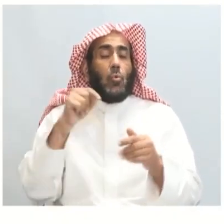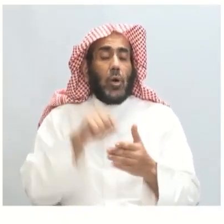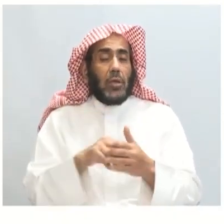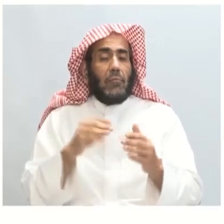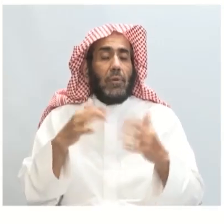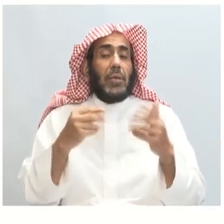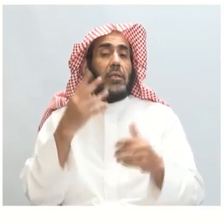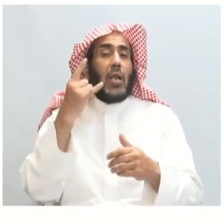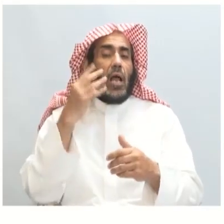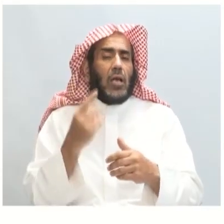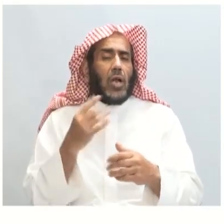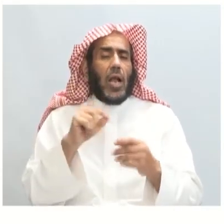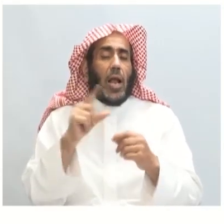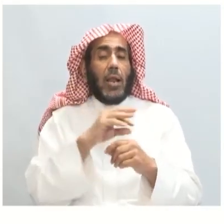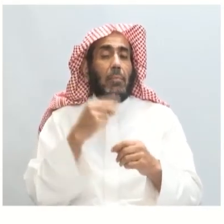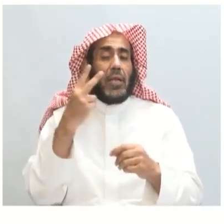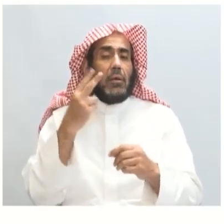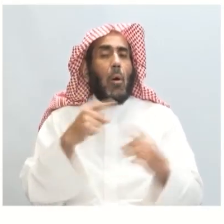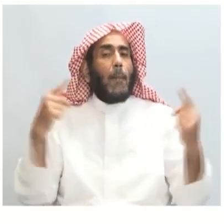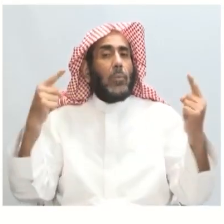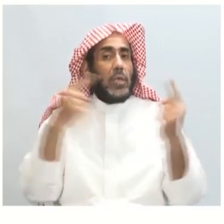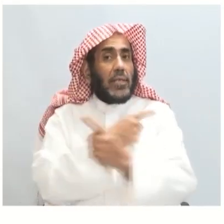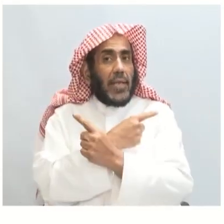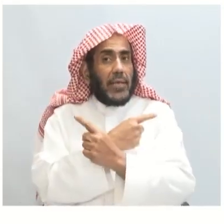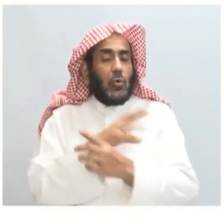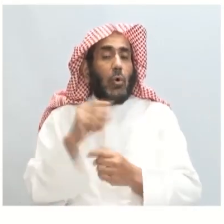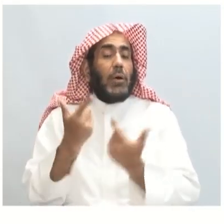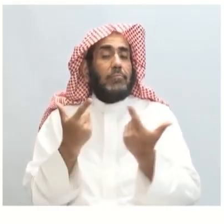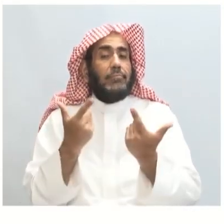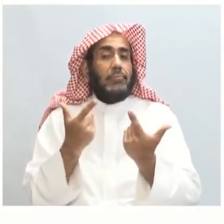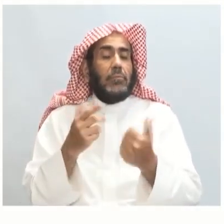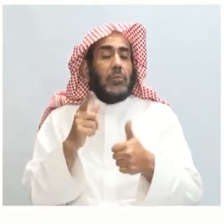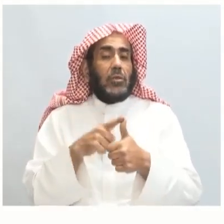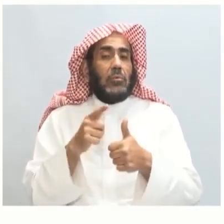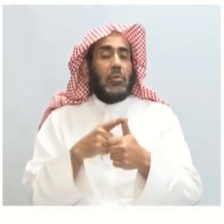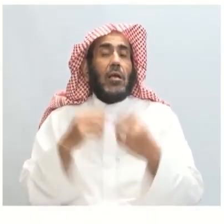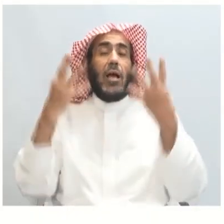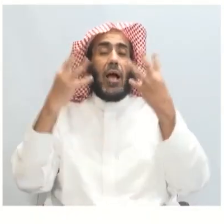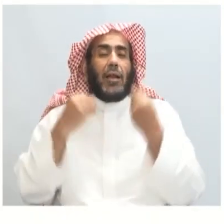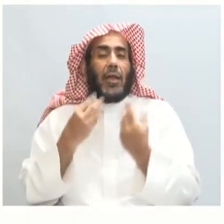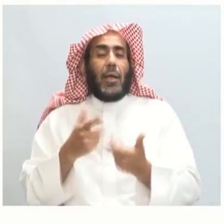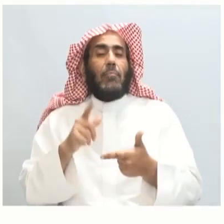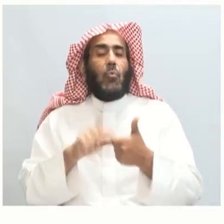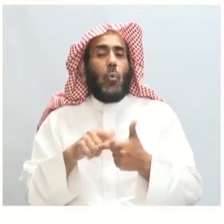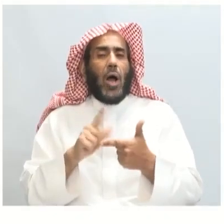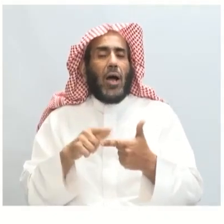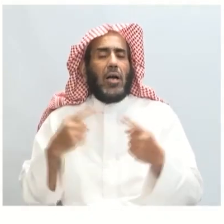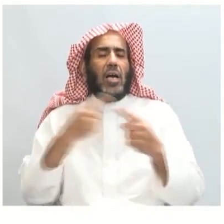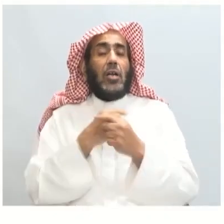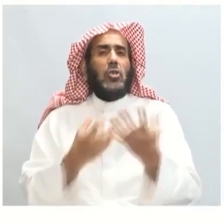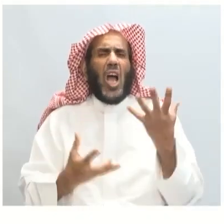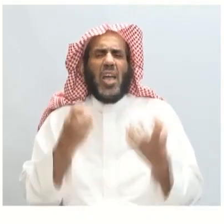في البيت العاشر كلمتان متضادتان هما احسنتم النعيم وجحيما